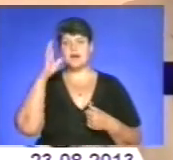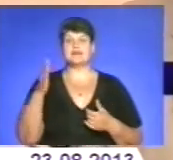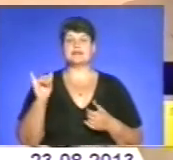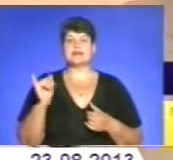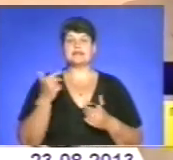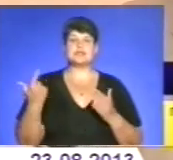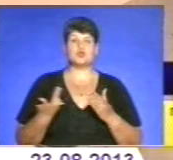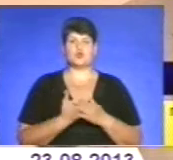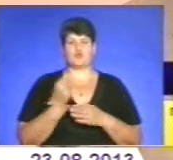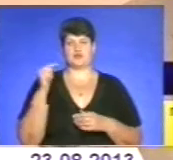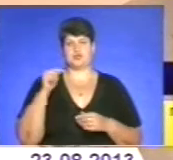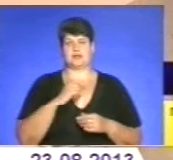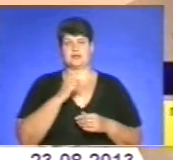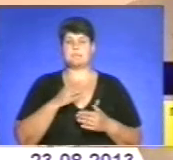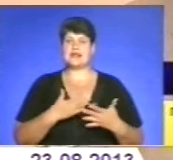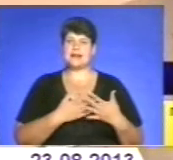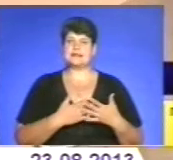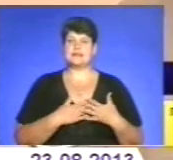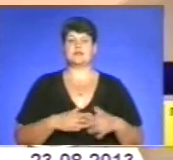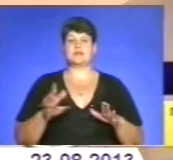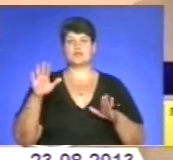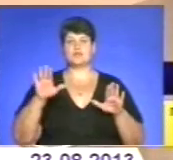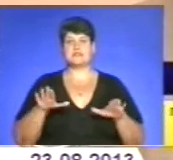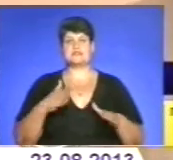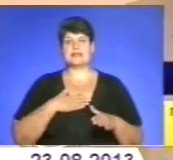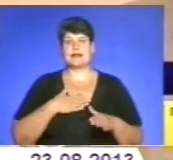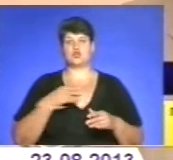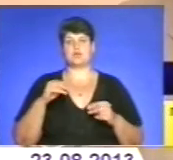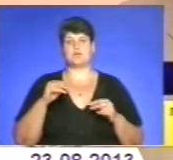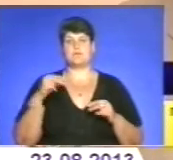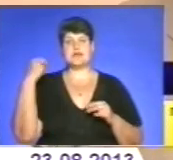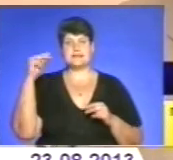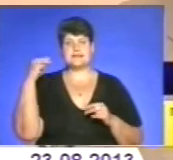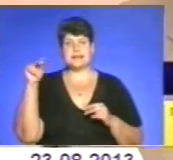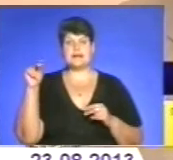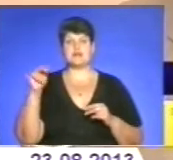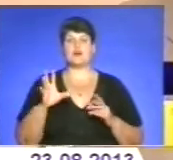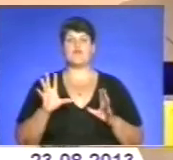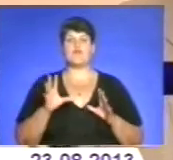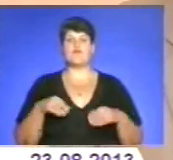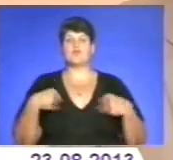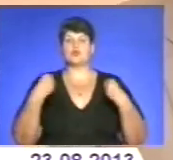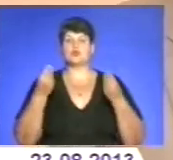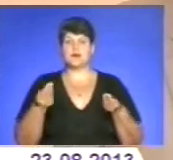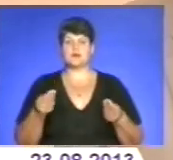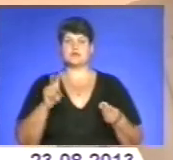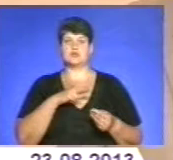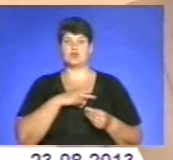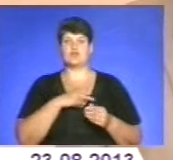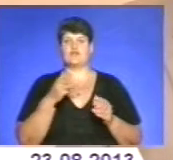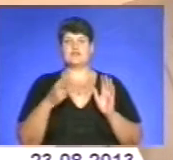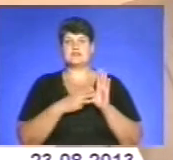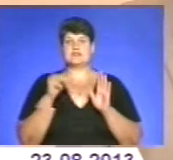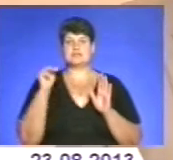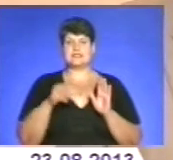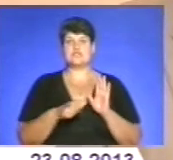таки при активній позиції нашого президента Віктора Федоровича вручаються нагороди